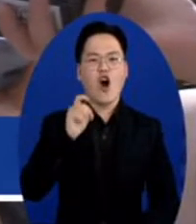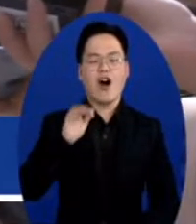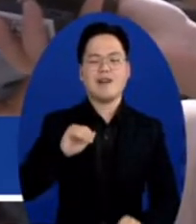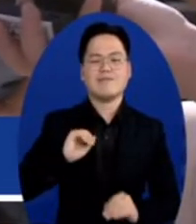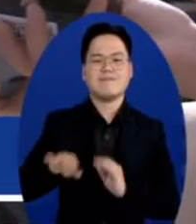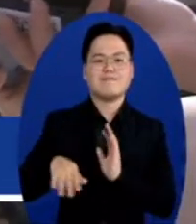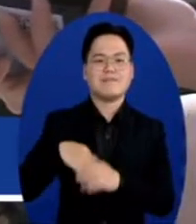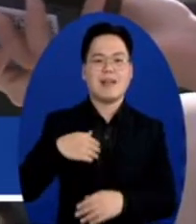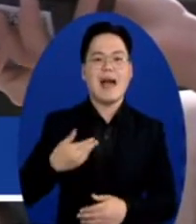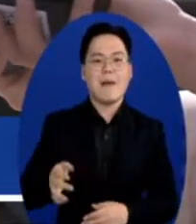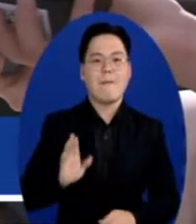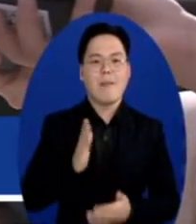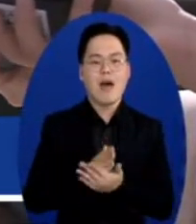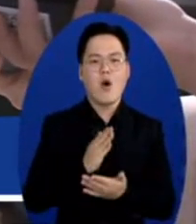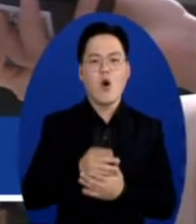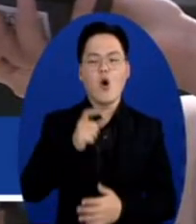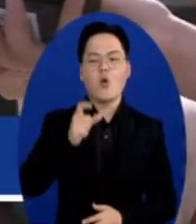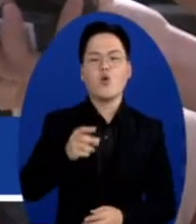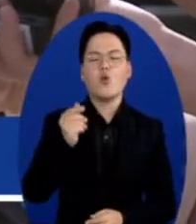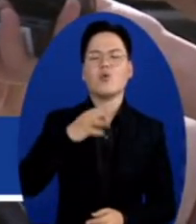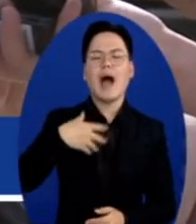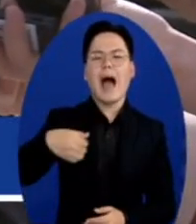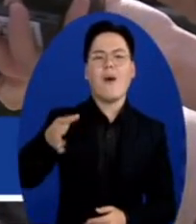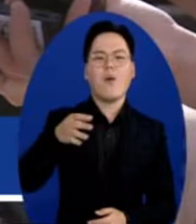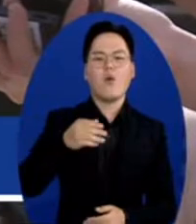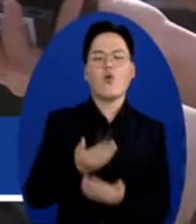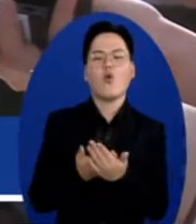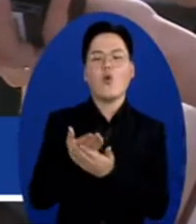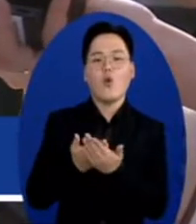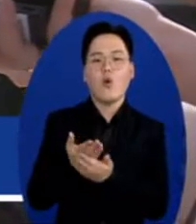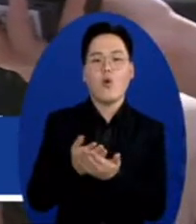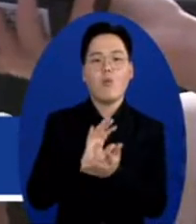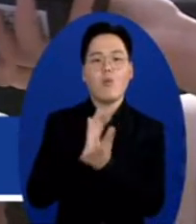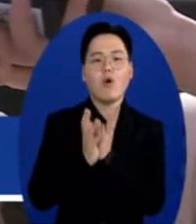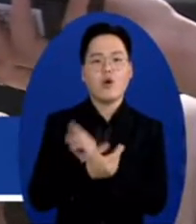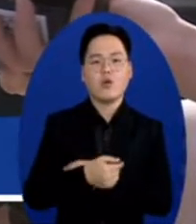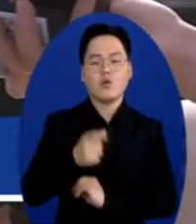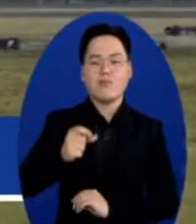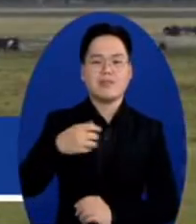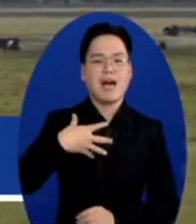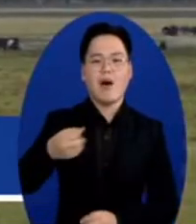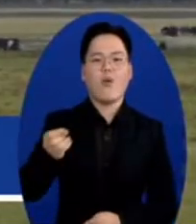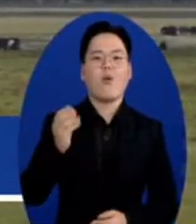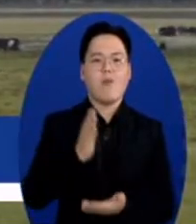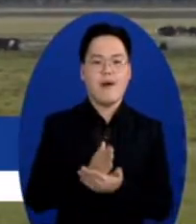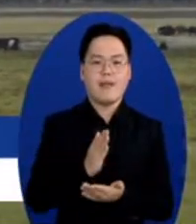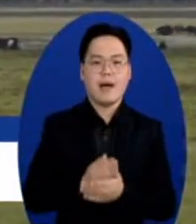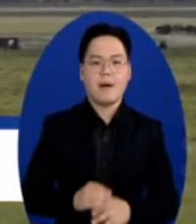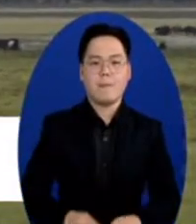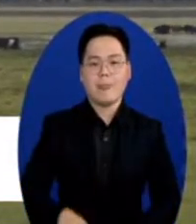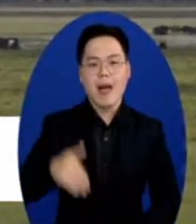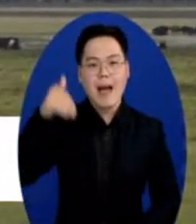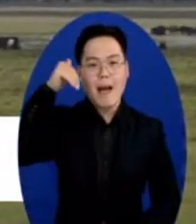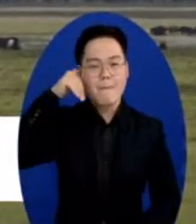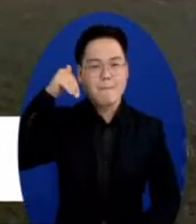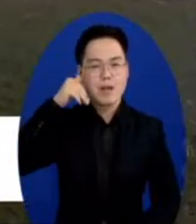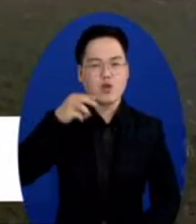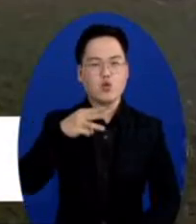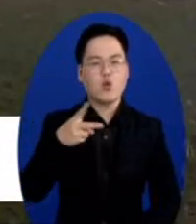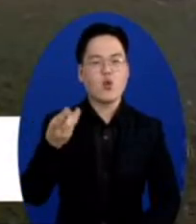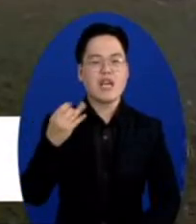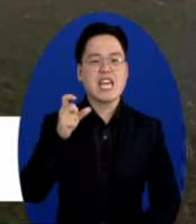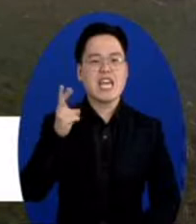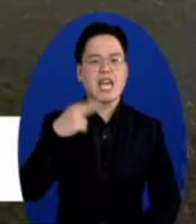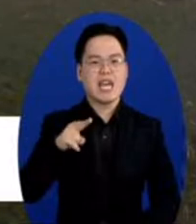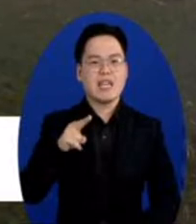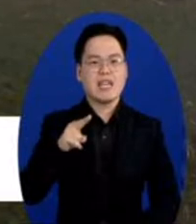Эрдөөсөө бид нар хүнд өгөө үнгүй ирээд аваач гэгээд гуйсан ч нэг хүмүүс маань авахгүй л байна л да. Малын гаралтай түүхийд ийм